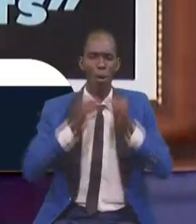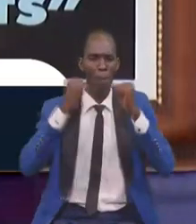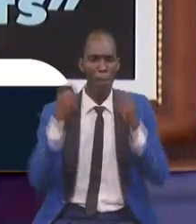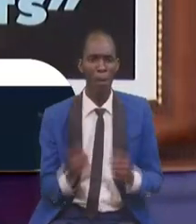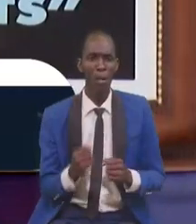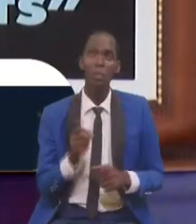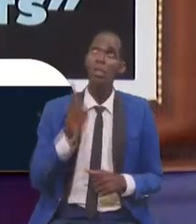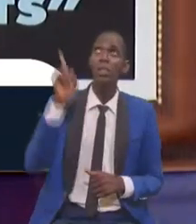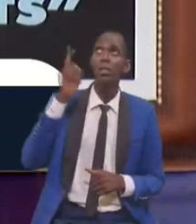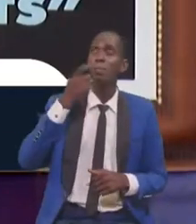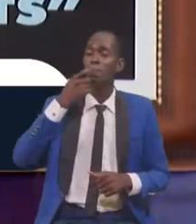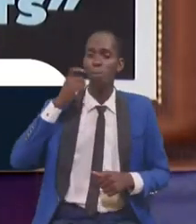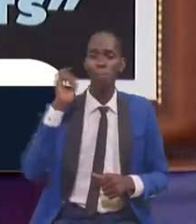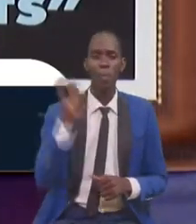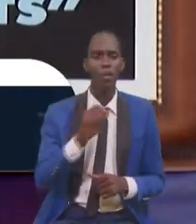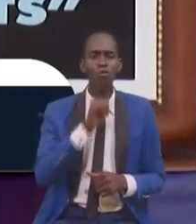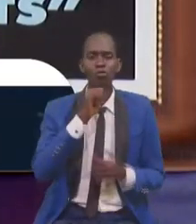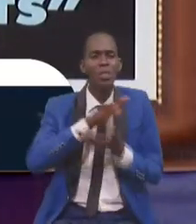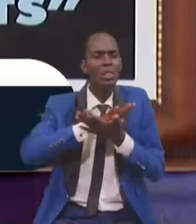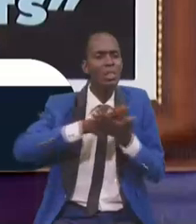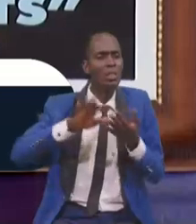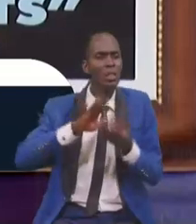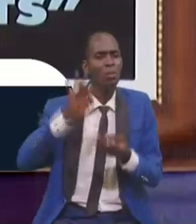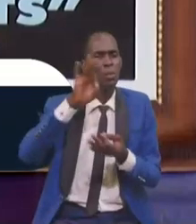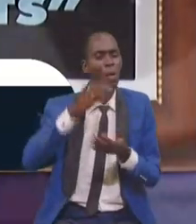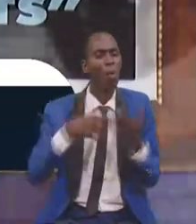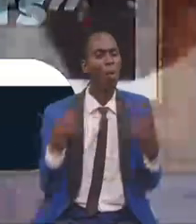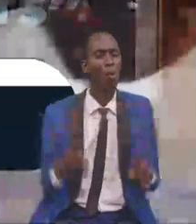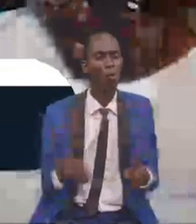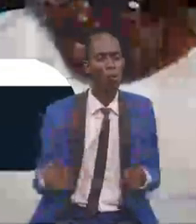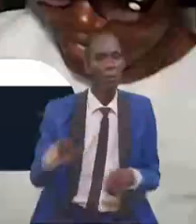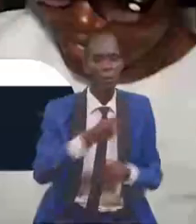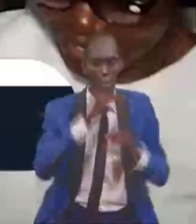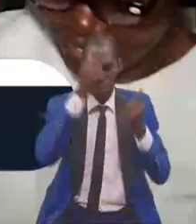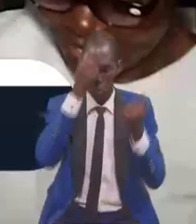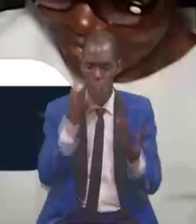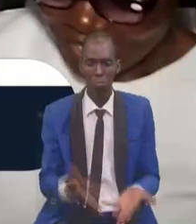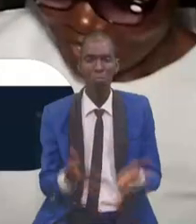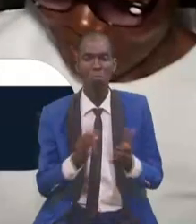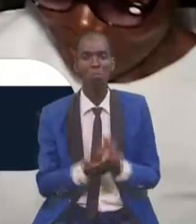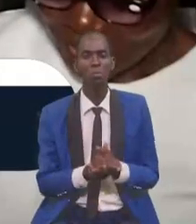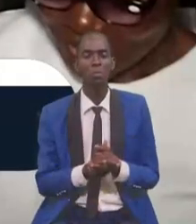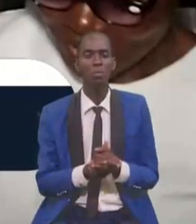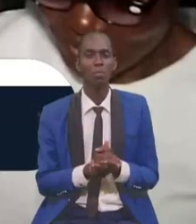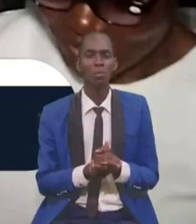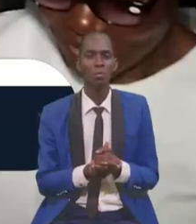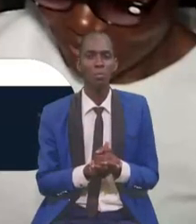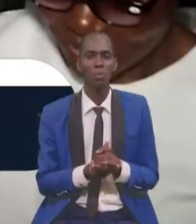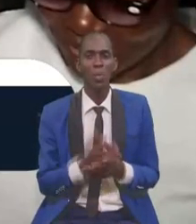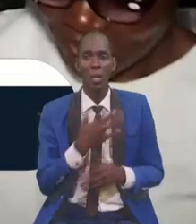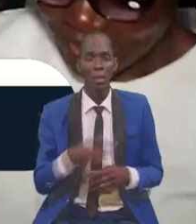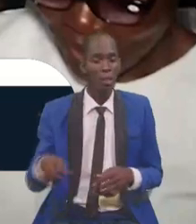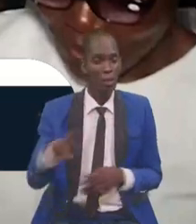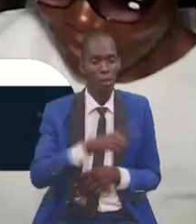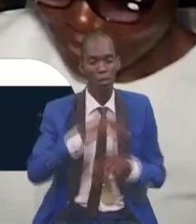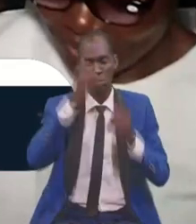autorité et puissance aux esprits impurs. Qu'est-ce qui est arrivé? Et ils sortent.